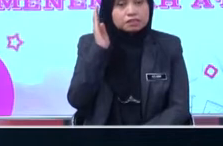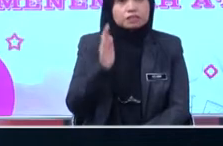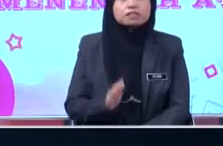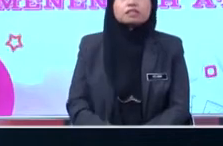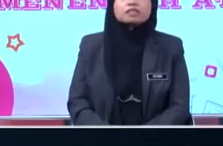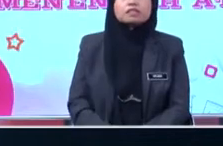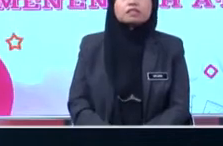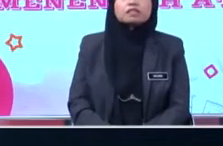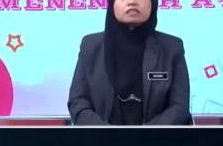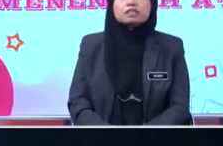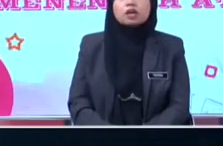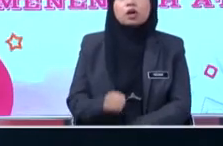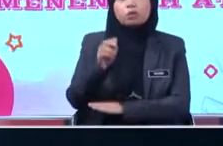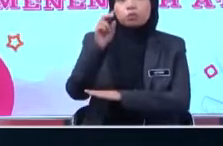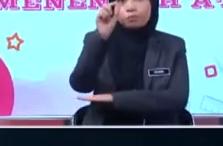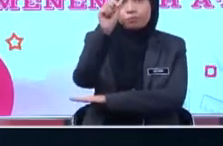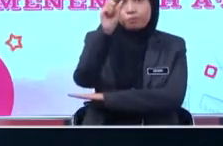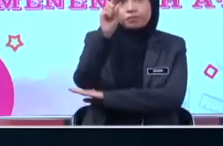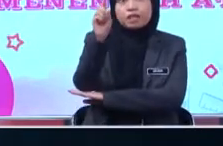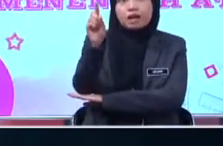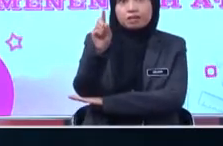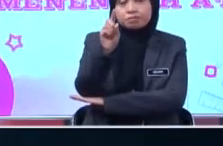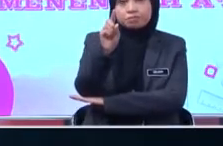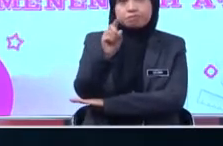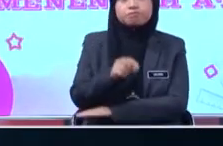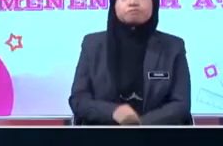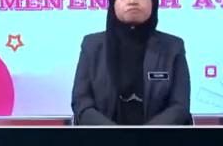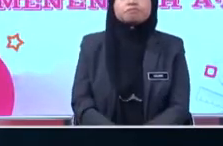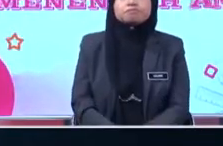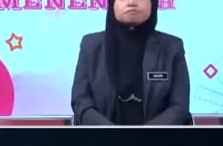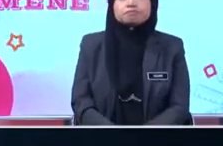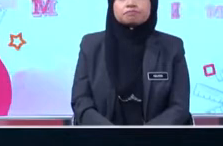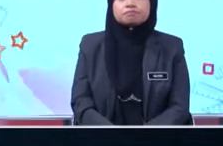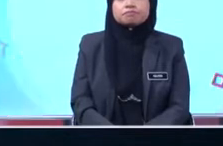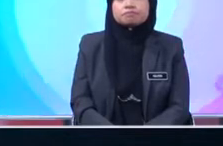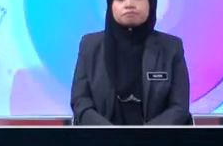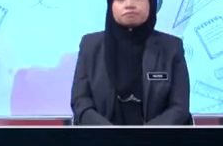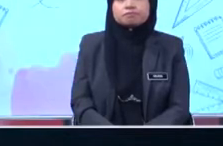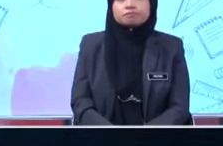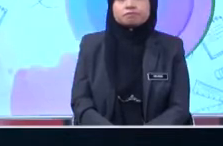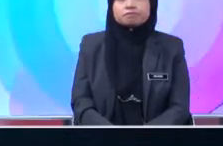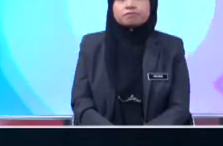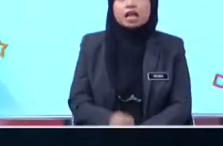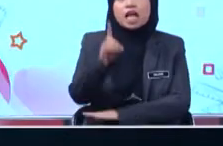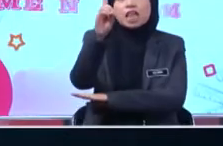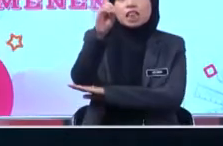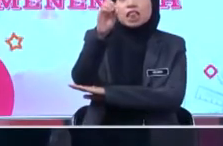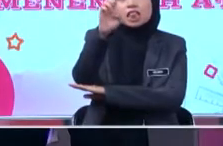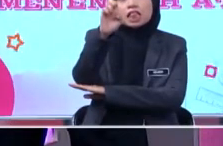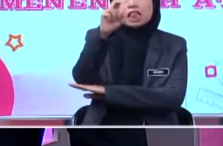qinwanun daniyah Minggu minza